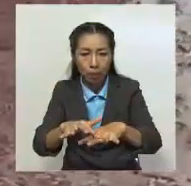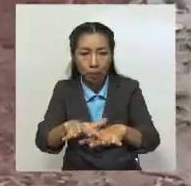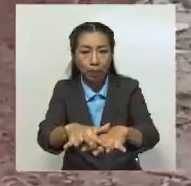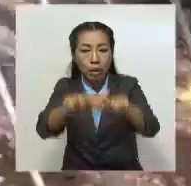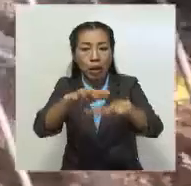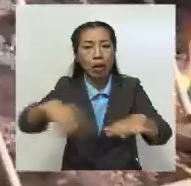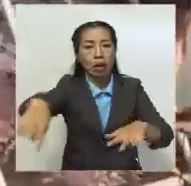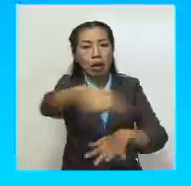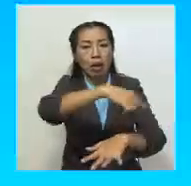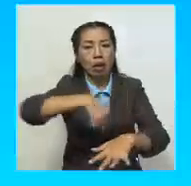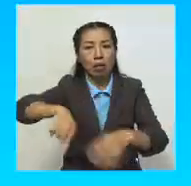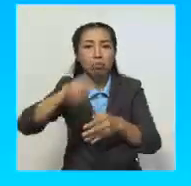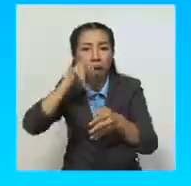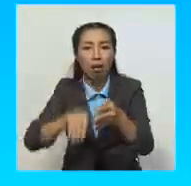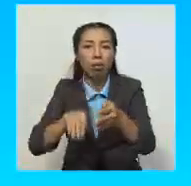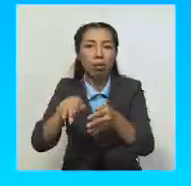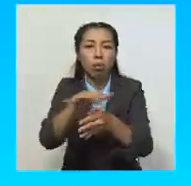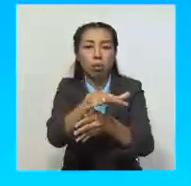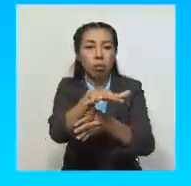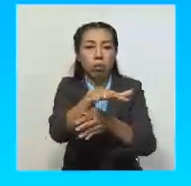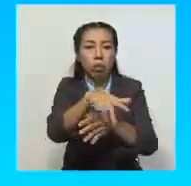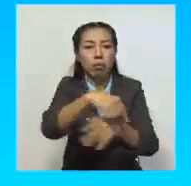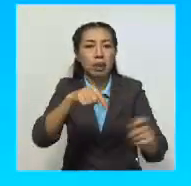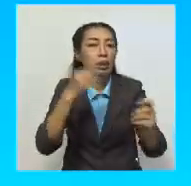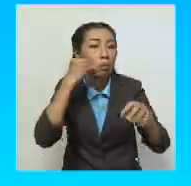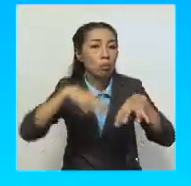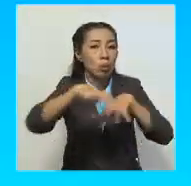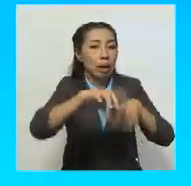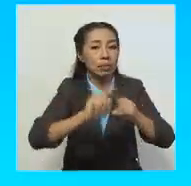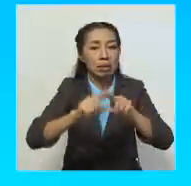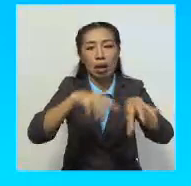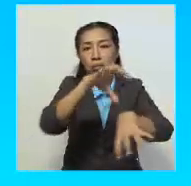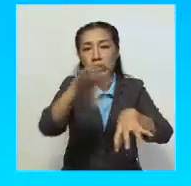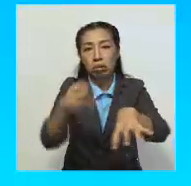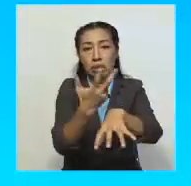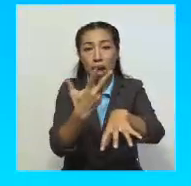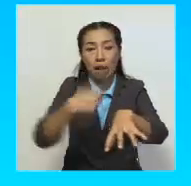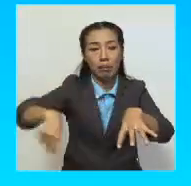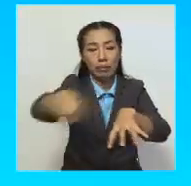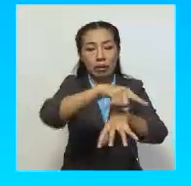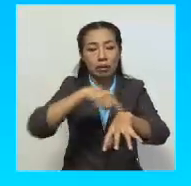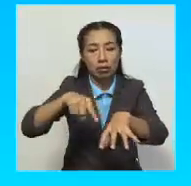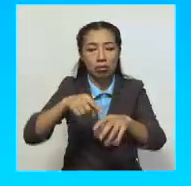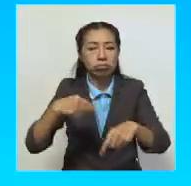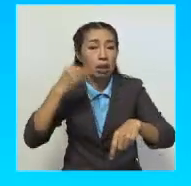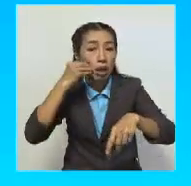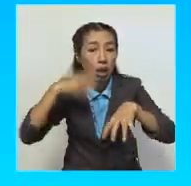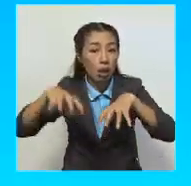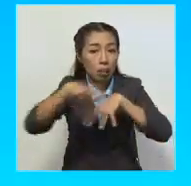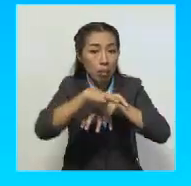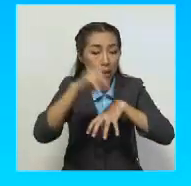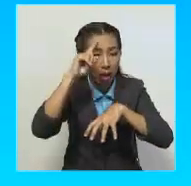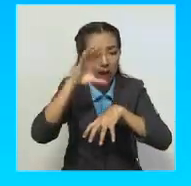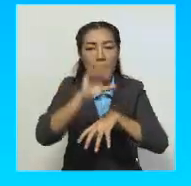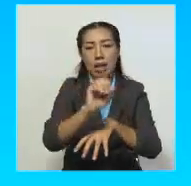ฏว่าทำให้น้ำล้นเข้าท่วมพื้นที่3หมู่บ้านในตำบลหนองรีค่ะรวมแล้วในพื้นที่นี้ได้รับผลกระทบ